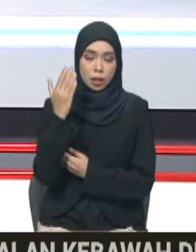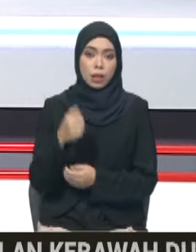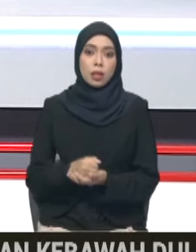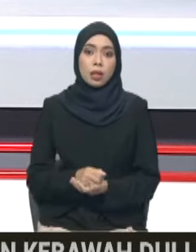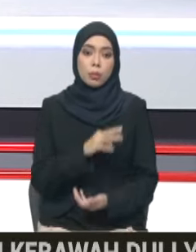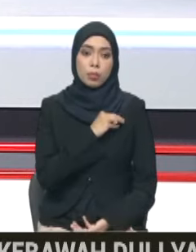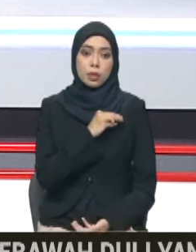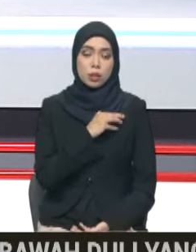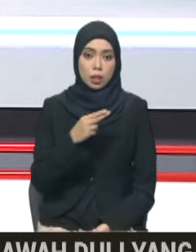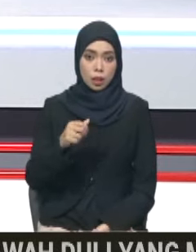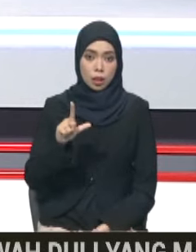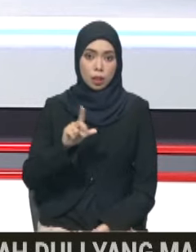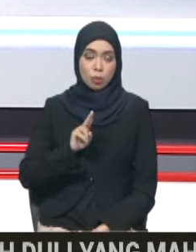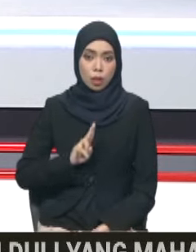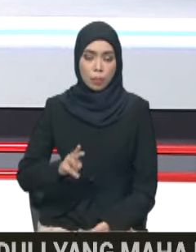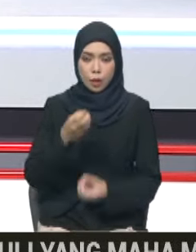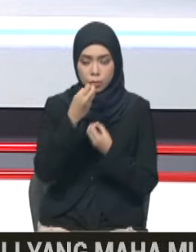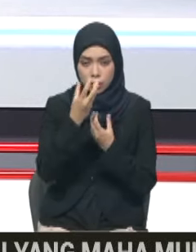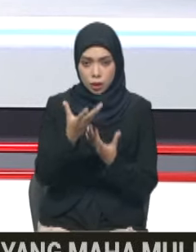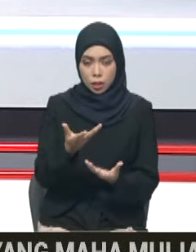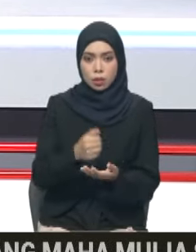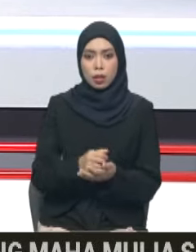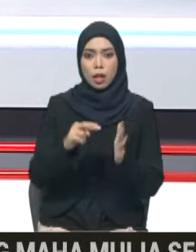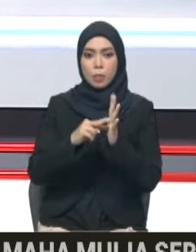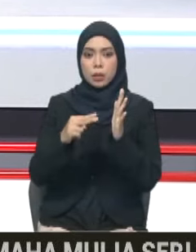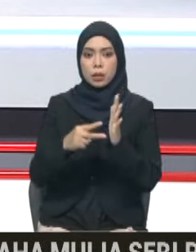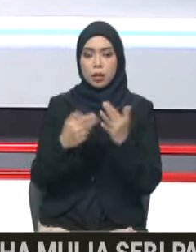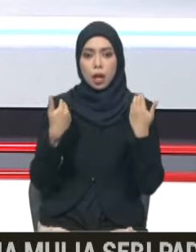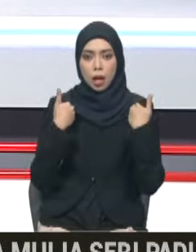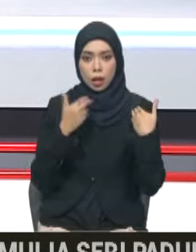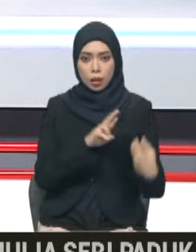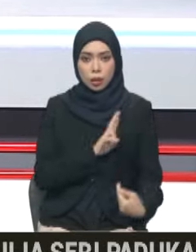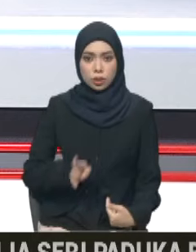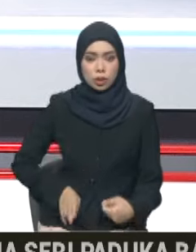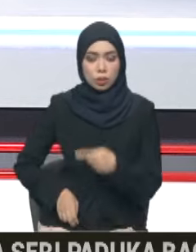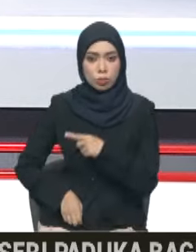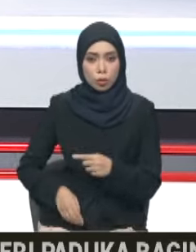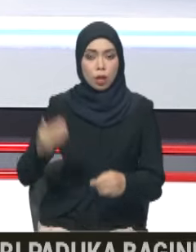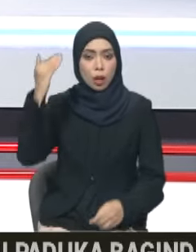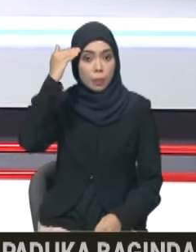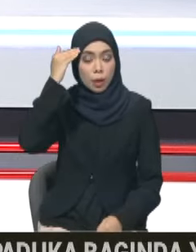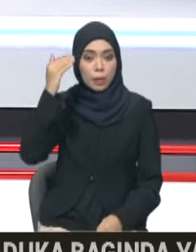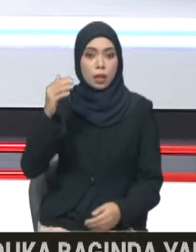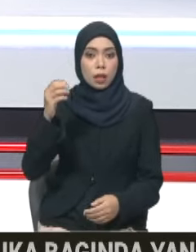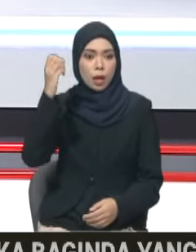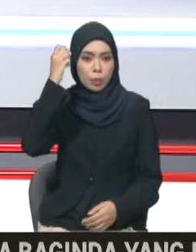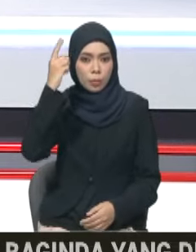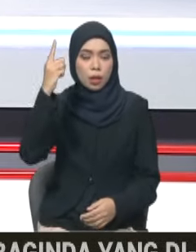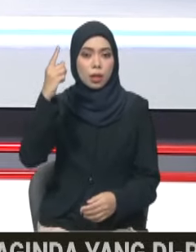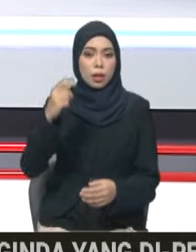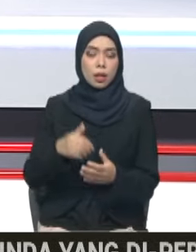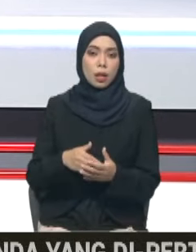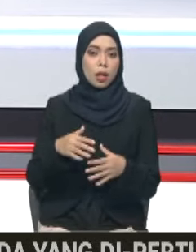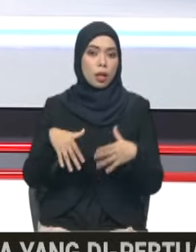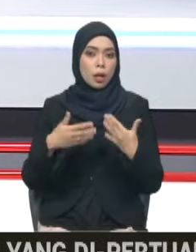menjelaskan antara tujuan dan maksud keberajaan ialah untuk mengetahui dan memahaminya serta